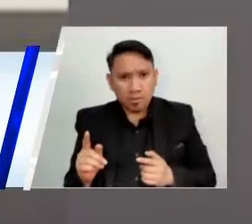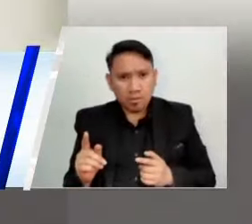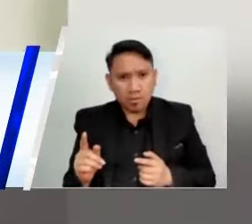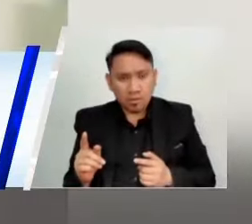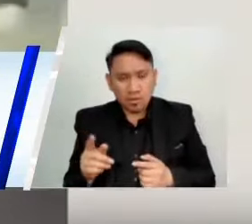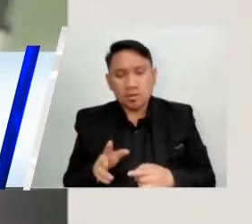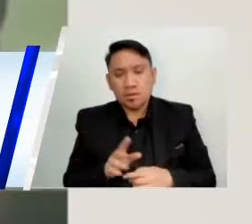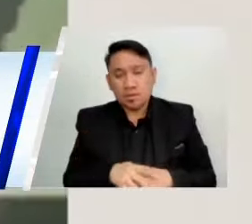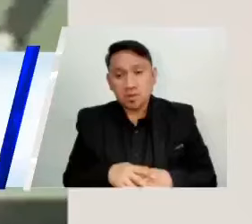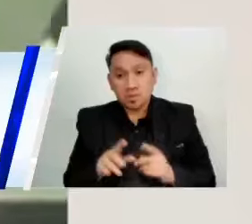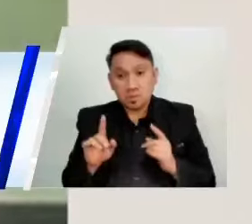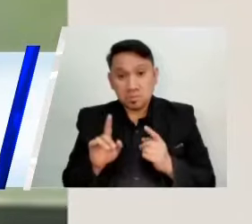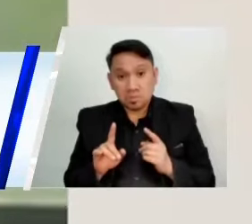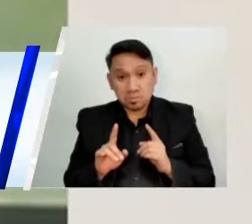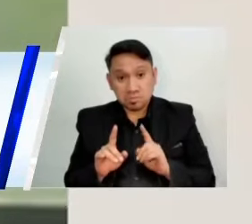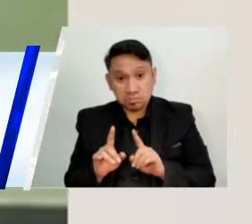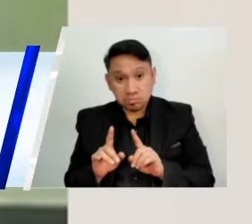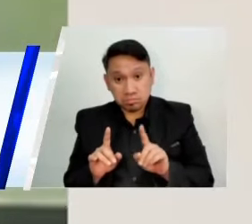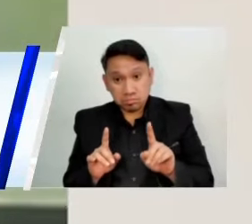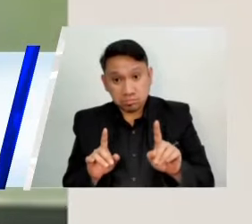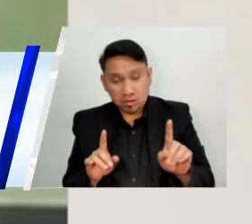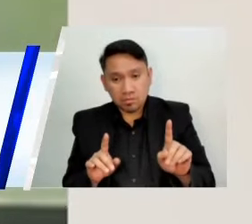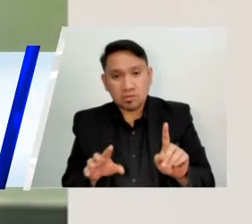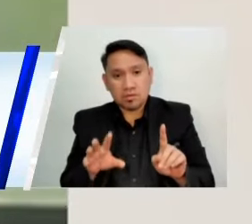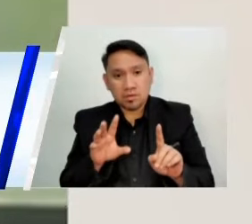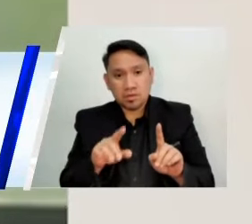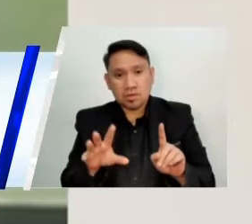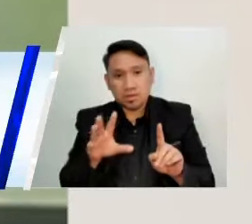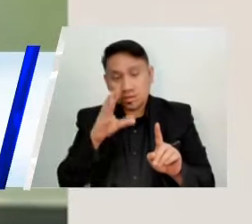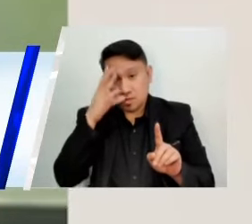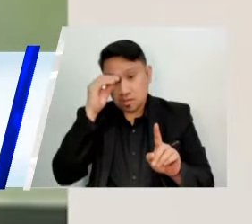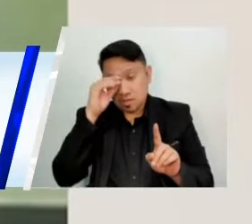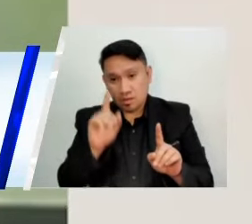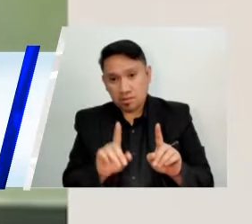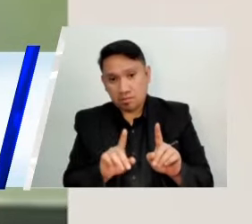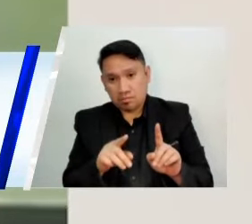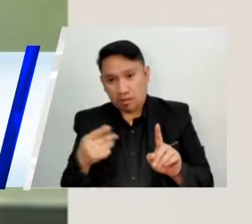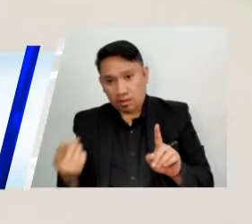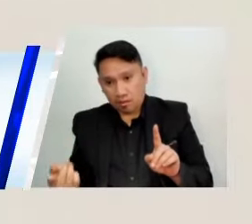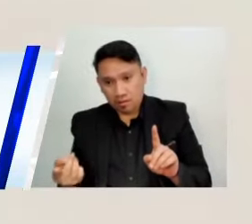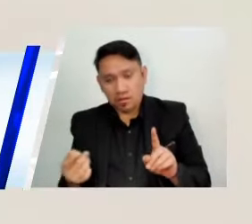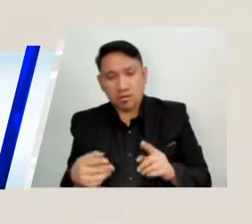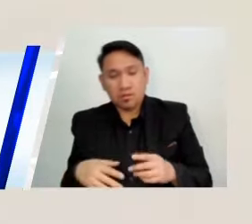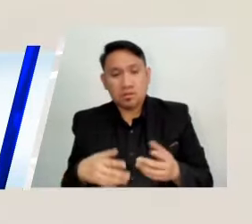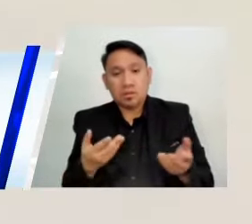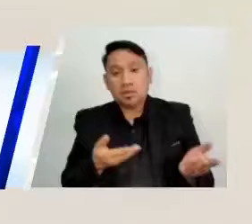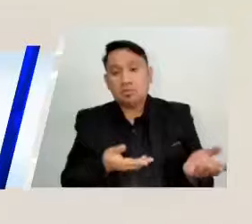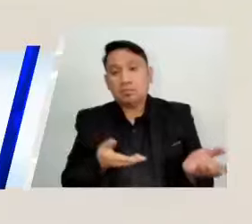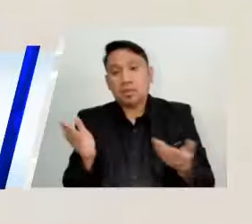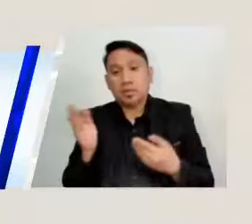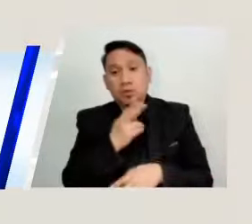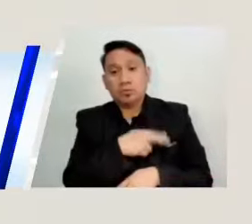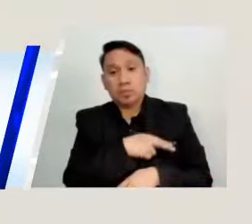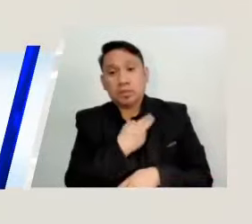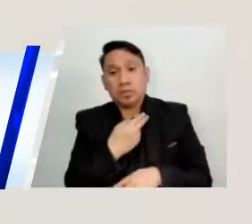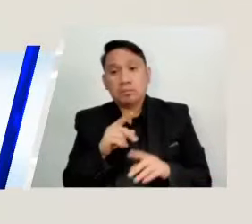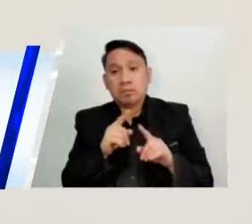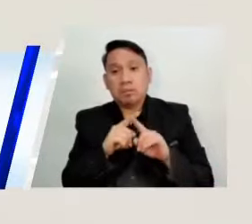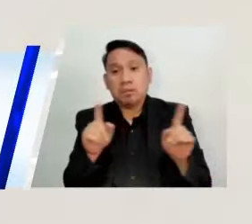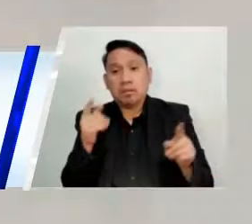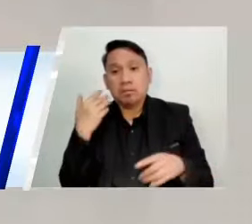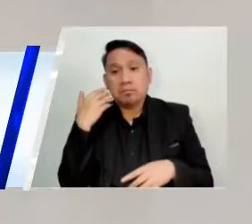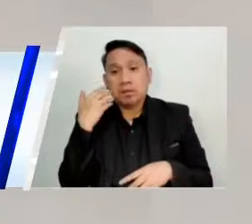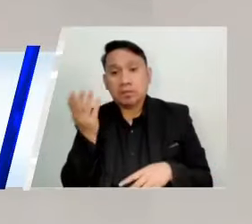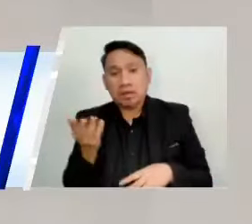paalis ang suspect habang bumagsak sa kalsada ang biktima. Dead on arrival siya sa ospital. Base sa